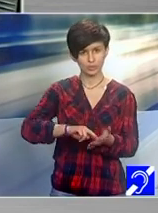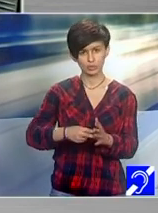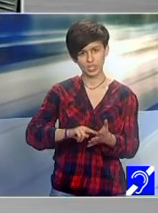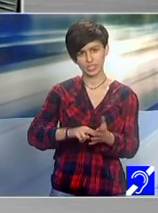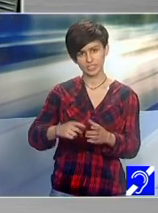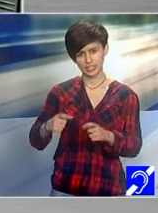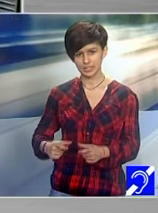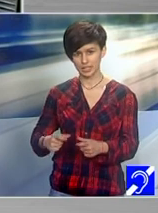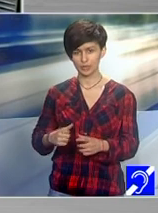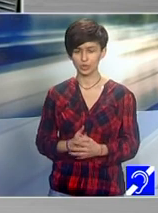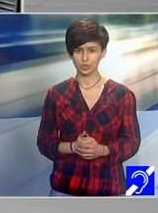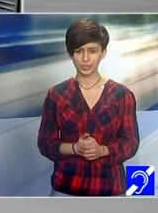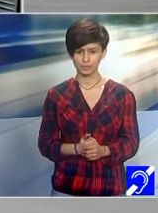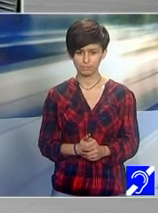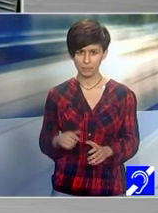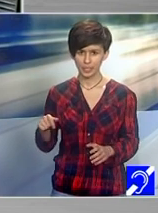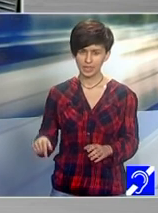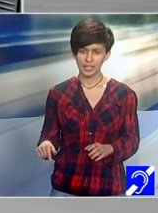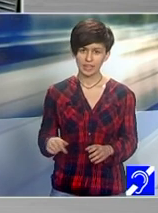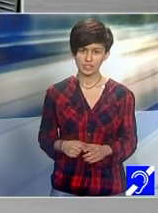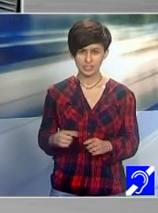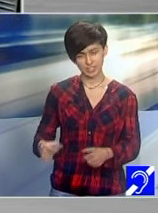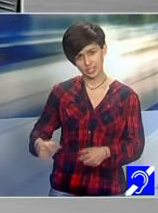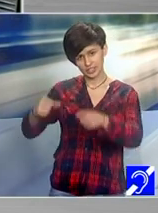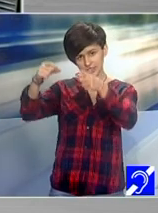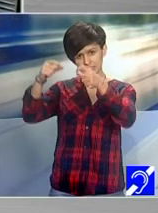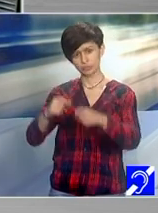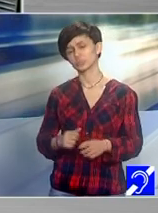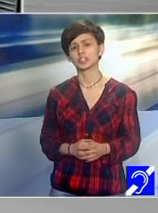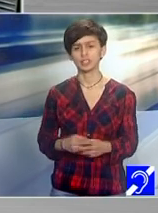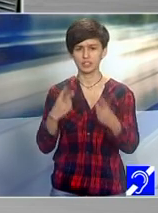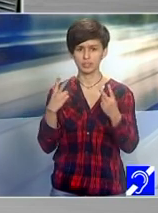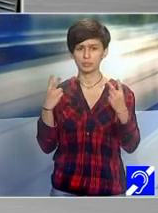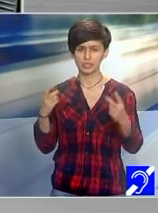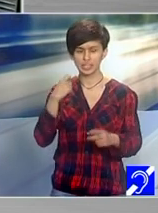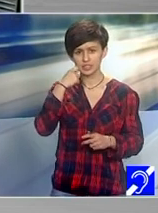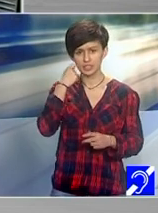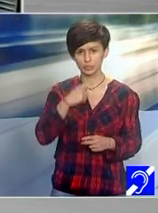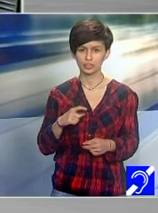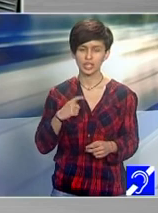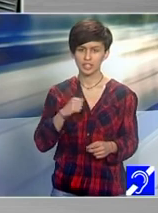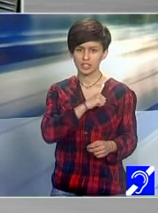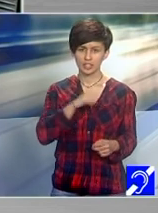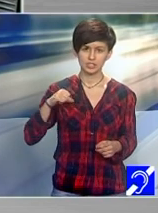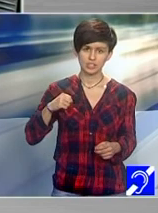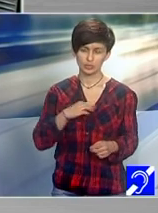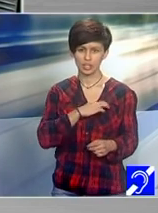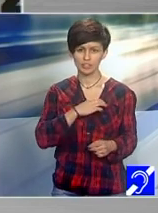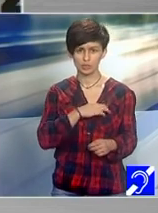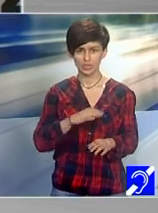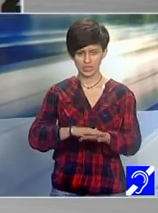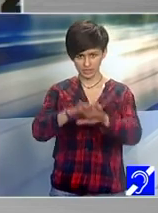mențiunea că această prestigioasă instituție de învățământ clujană este singura universitate din lume